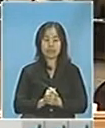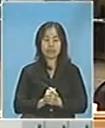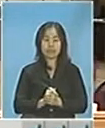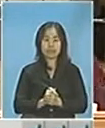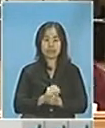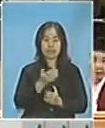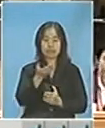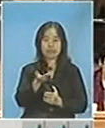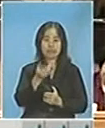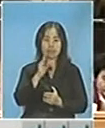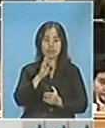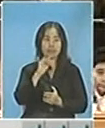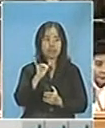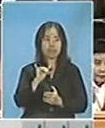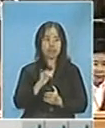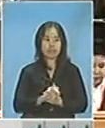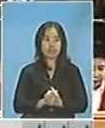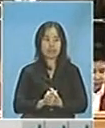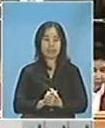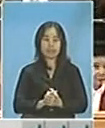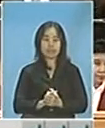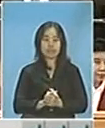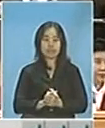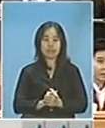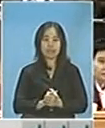ท่านบุญยอดก่อนเชิญ